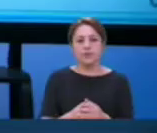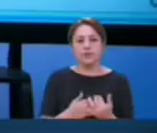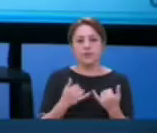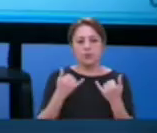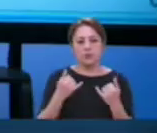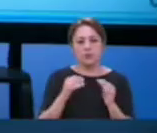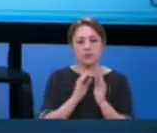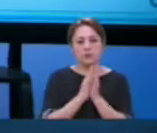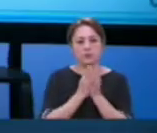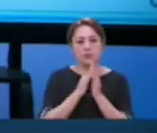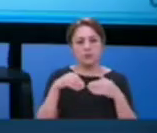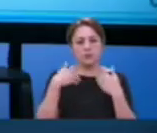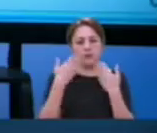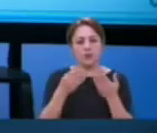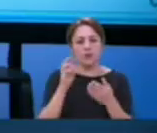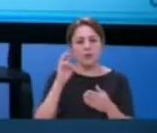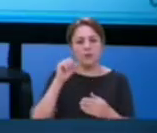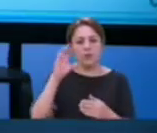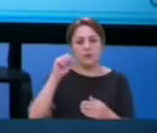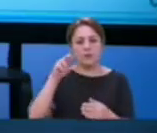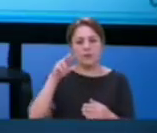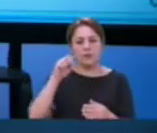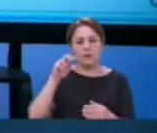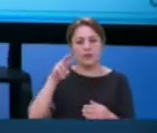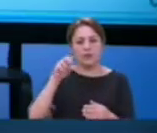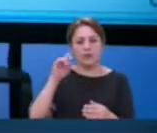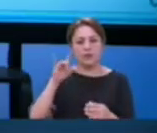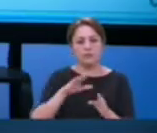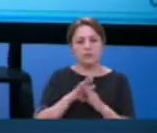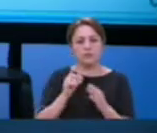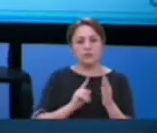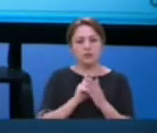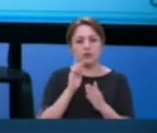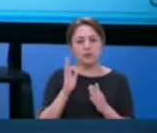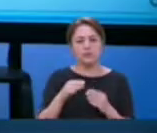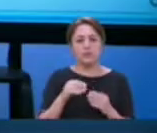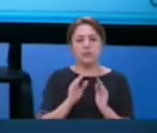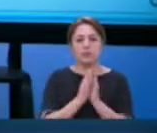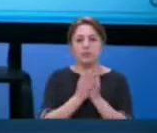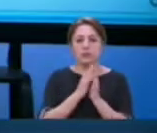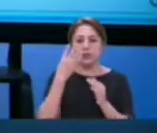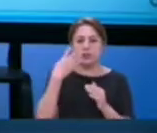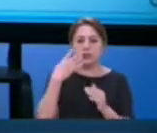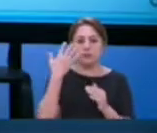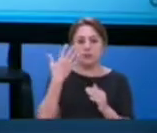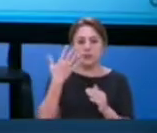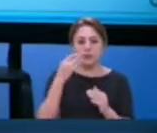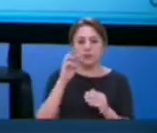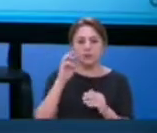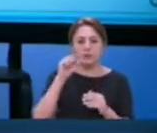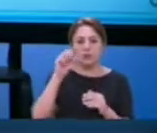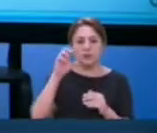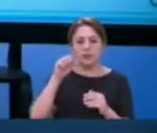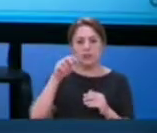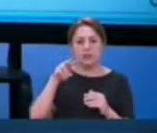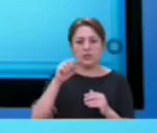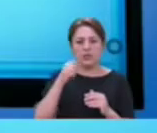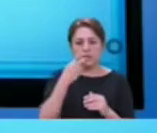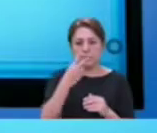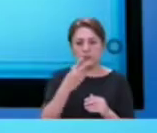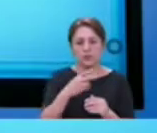Endi esa darsligingizda berilgan masalalarni bajarishni boshlaymiz. Darslikning 45-masalasiga e'tiboringizni